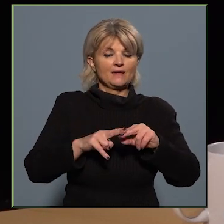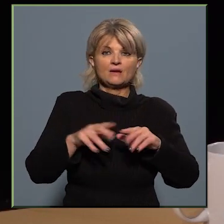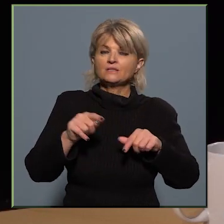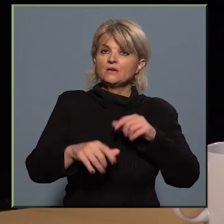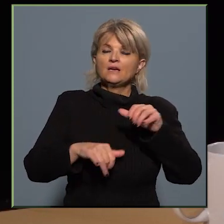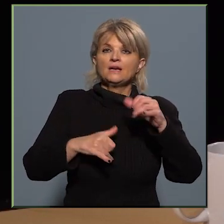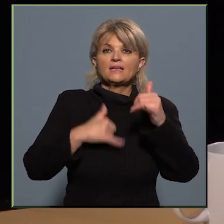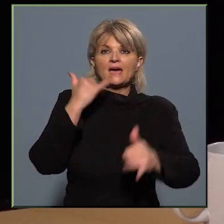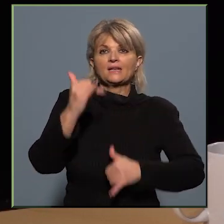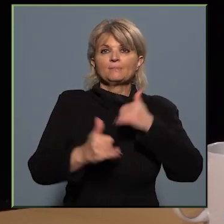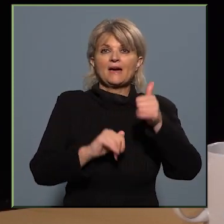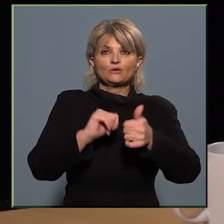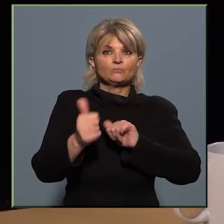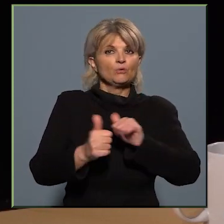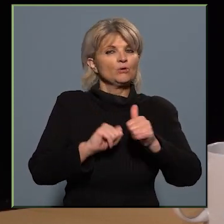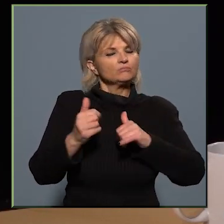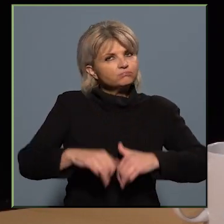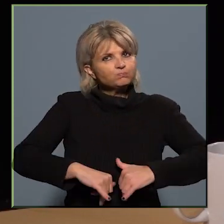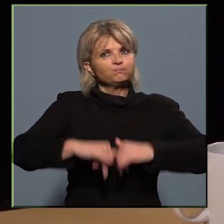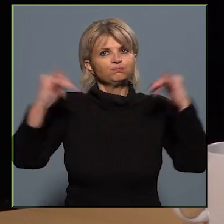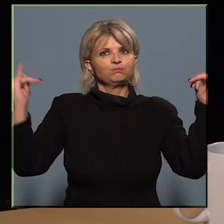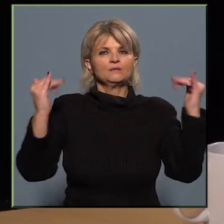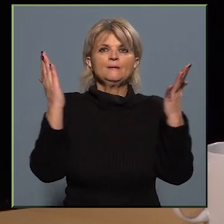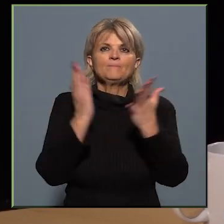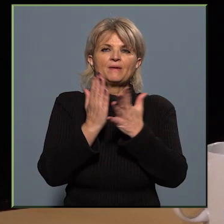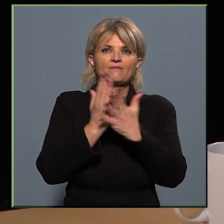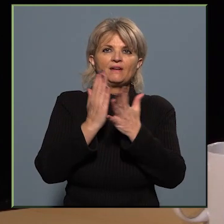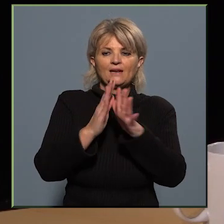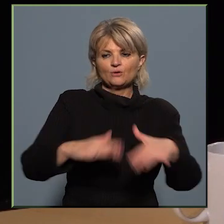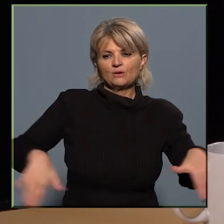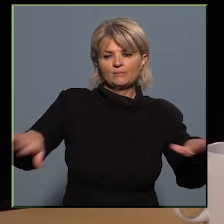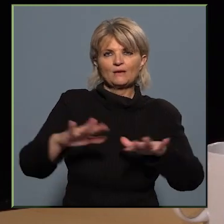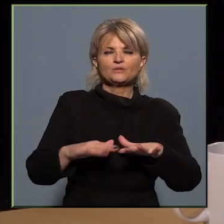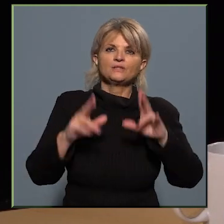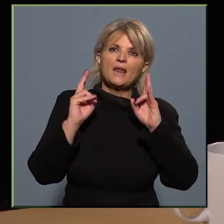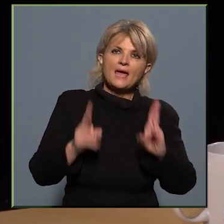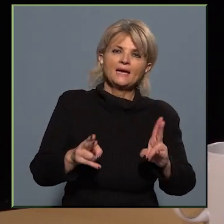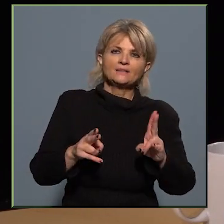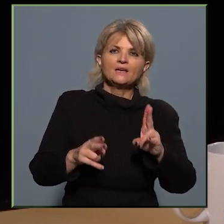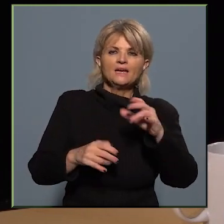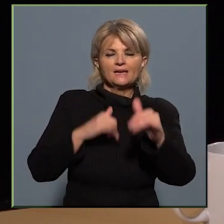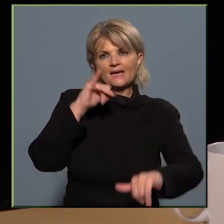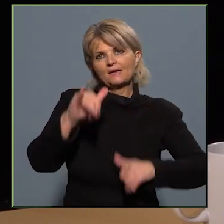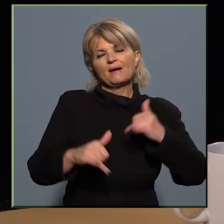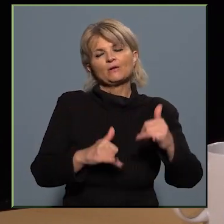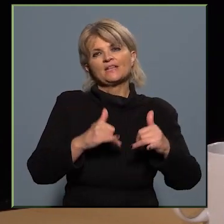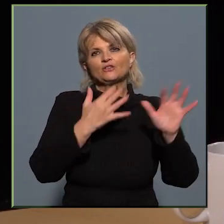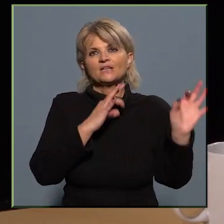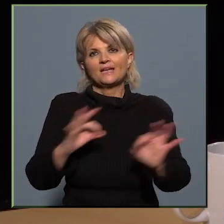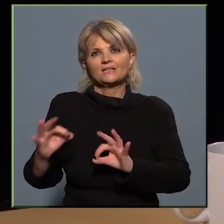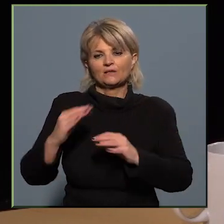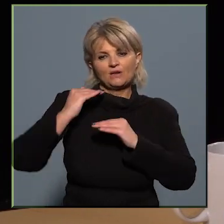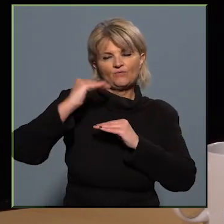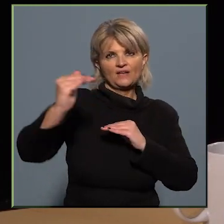kerékpáros sportnak, hiszen megfelelő körülmények között lehet majd a pálya kerékpározással készülni. A versenyekre fedett